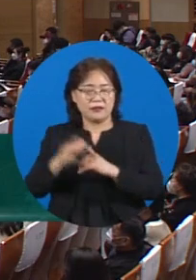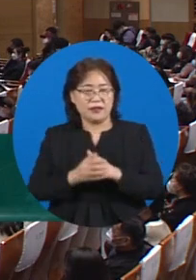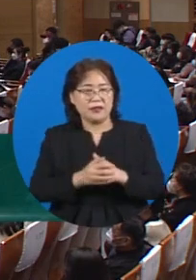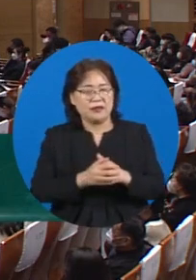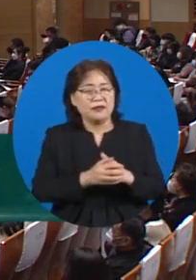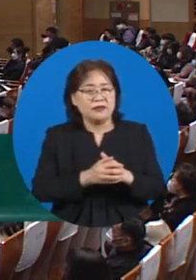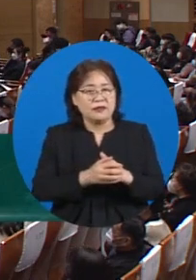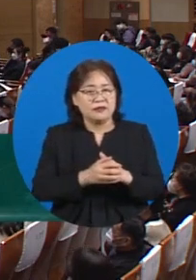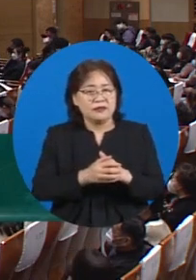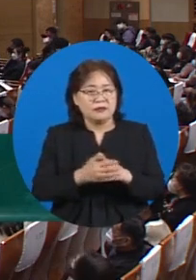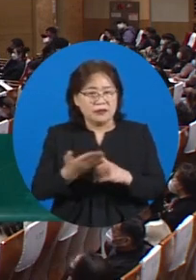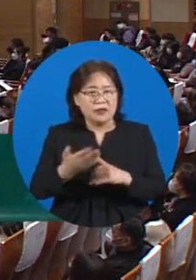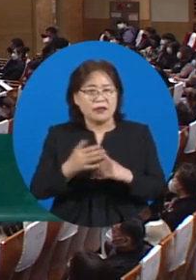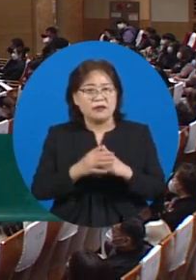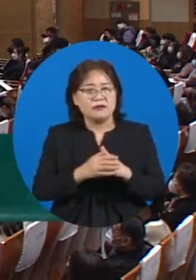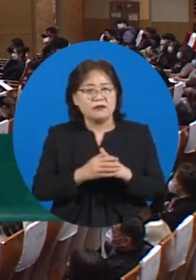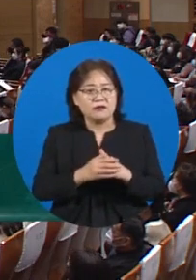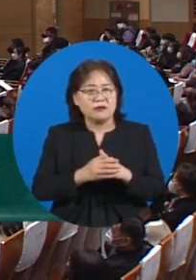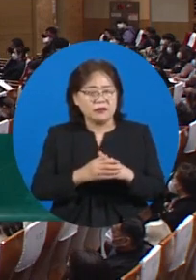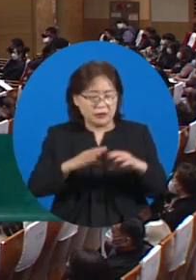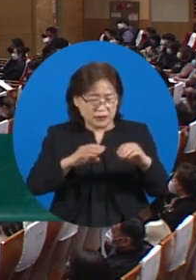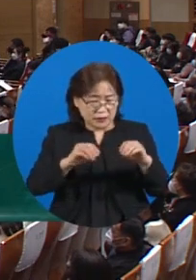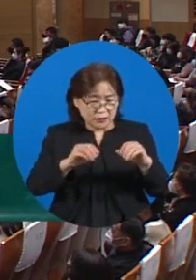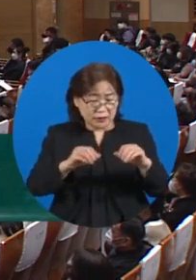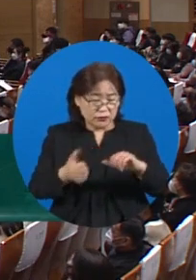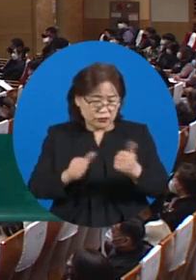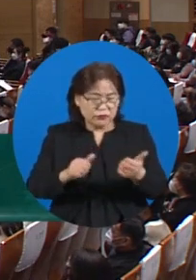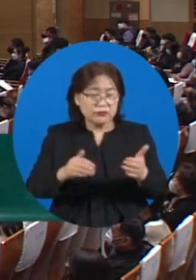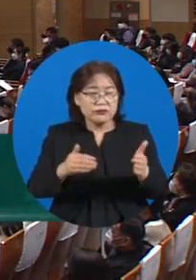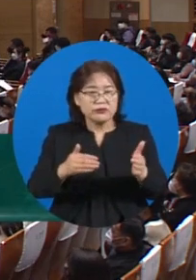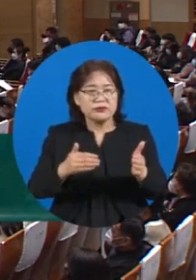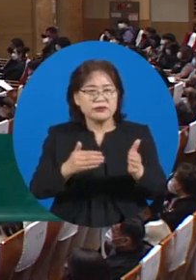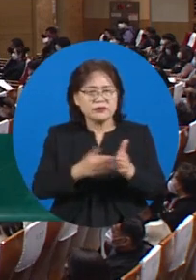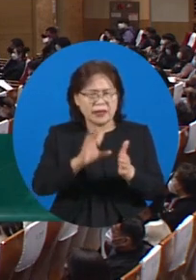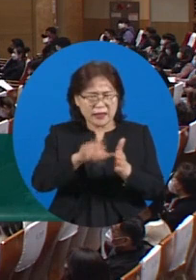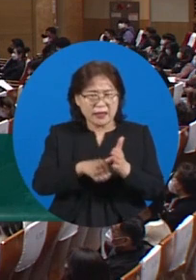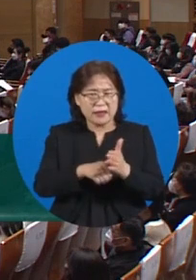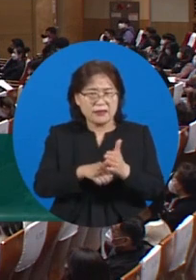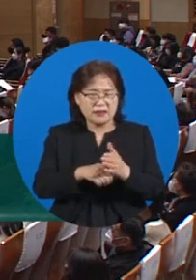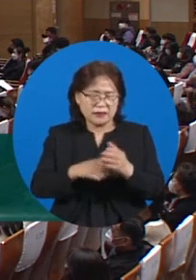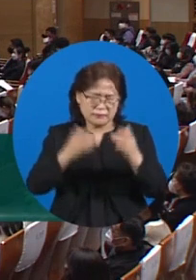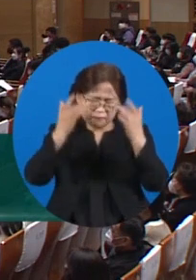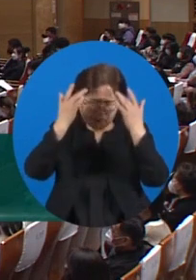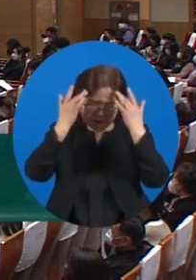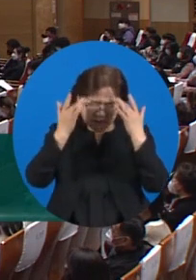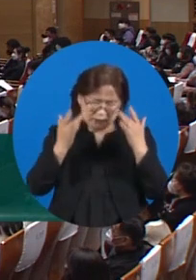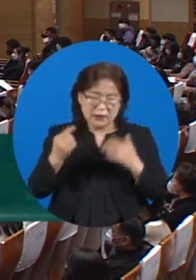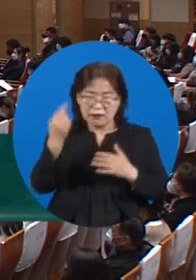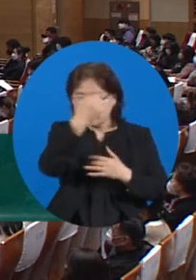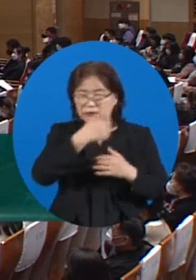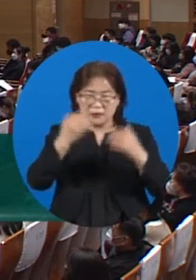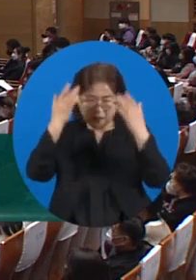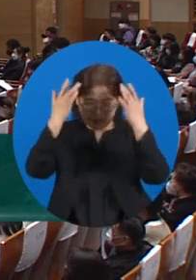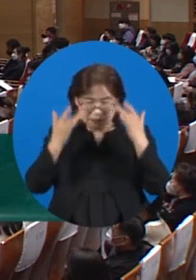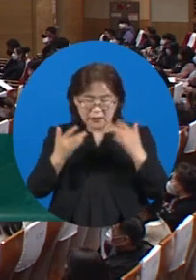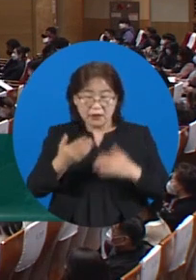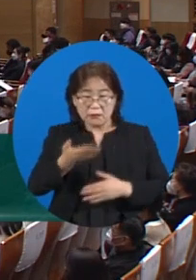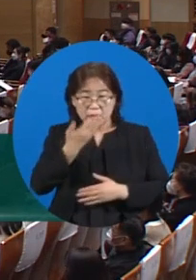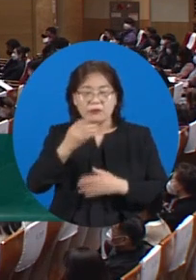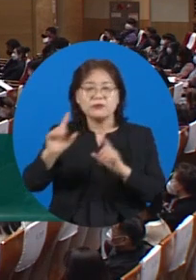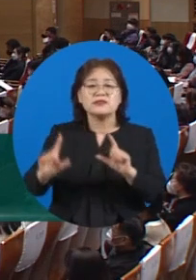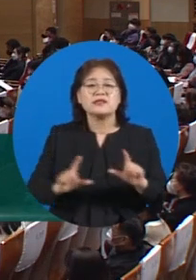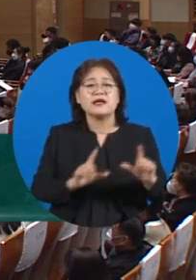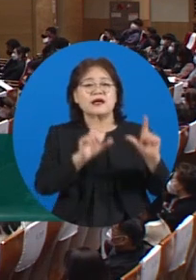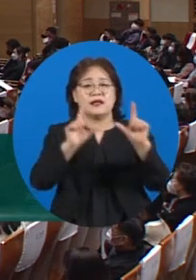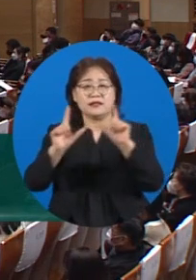다가 초 내가 흙으로 돌아갈 때까지 얼굴에 땀을 흘려야 먹을 것을 뭐 그린이